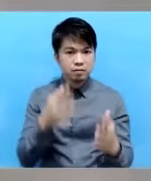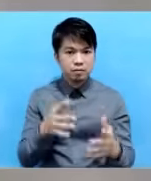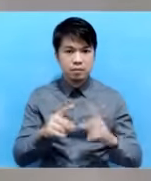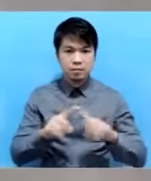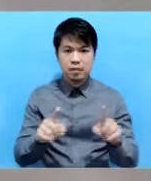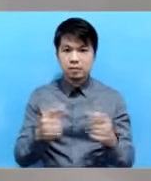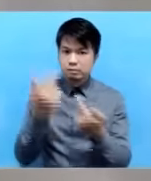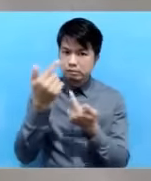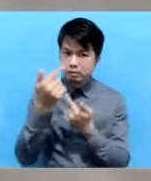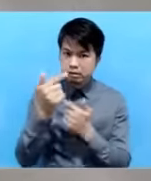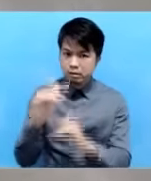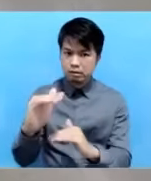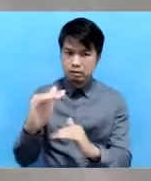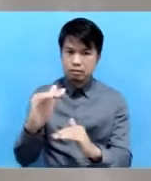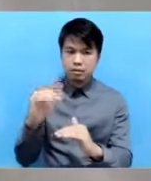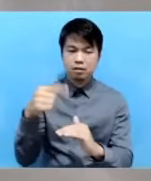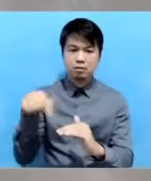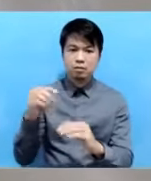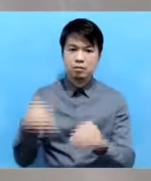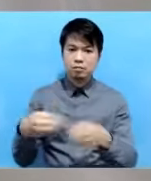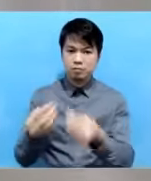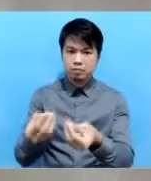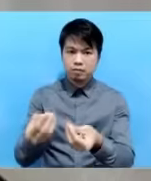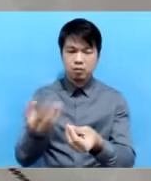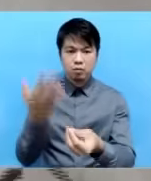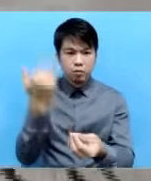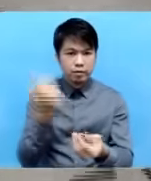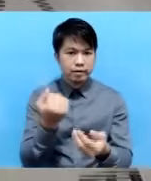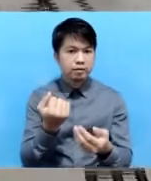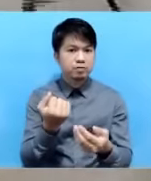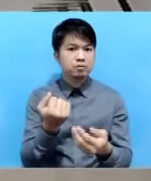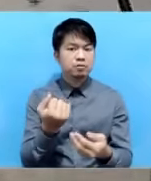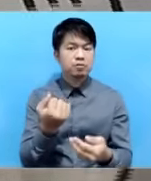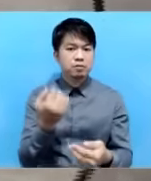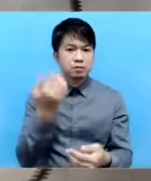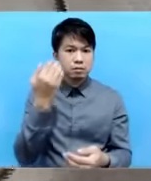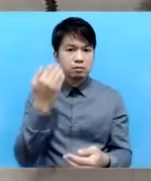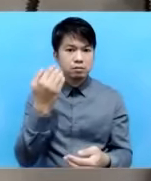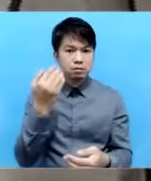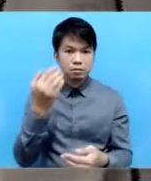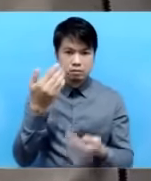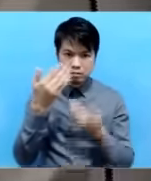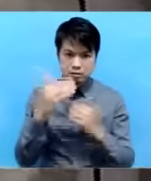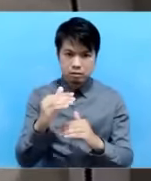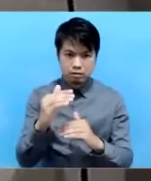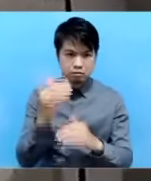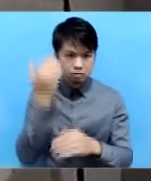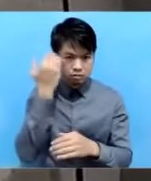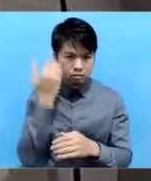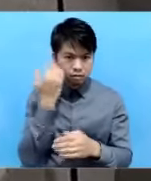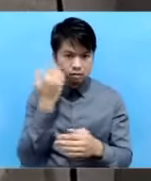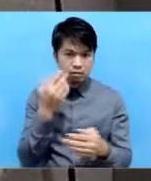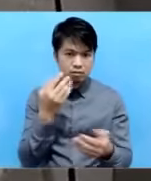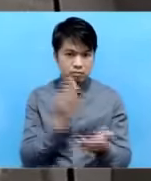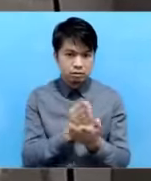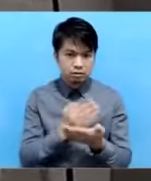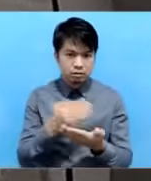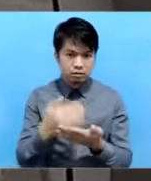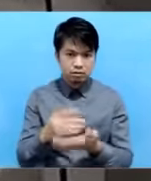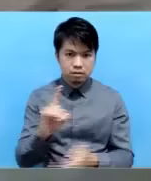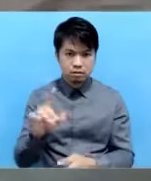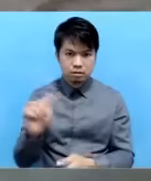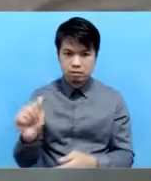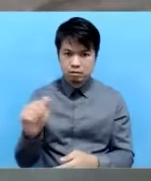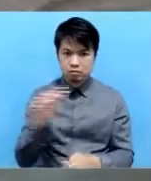limitado lang ang maibibigay nila dahil limitado din ang pondo ng Department of Agriculture. Patuloy raw sila naghaharap ng dagdag na tulong sa